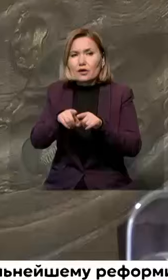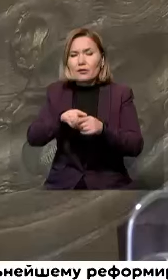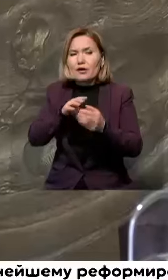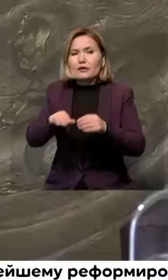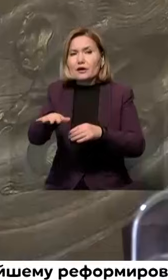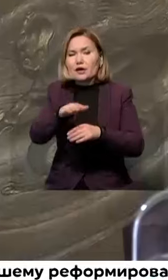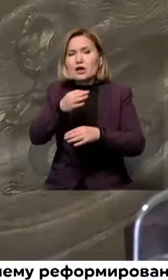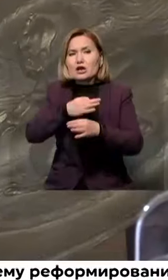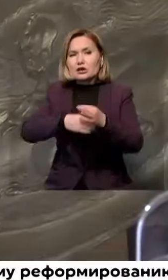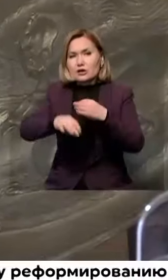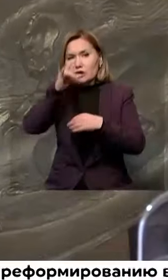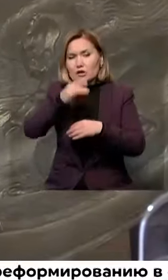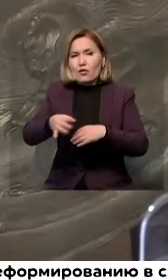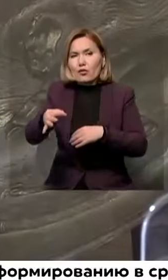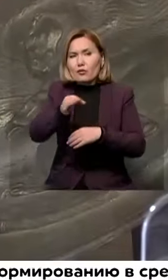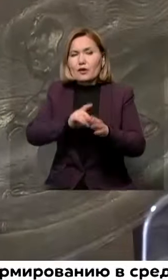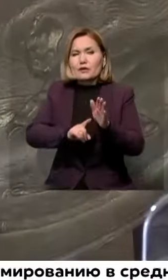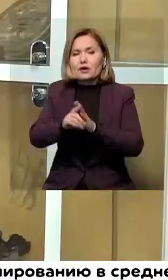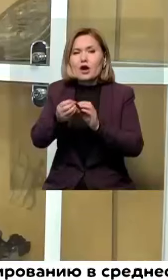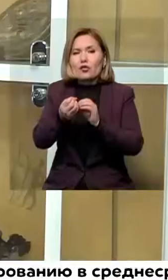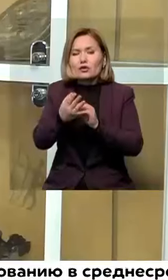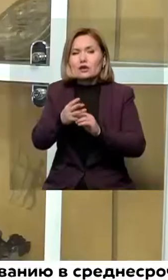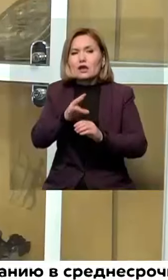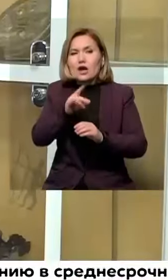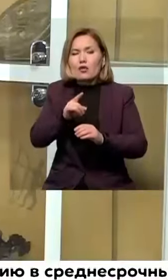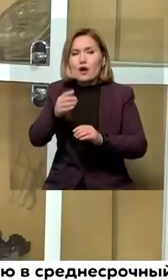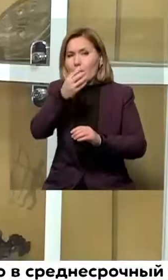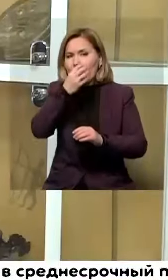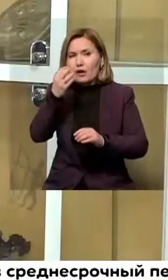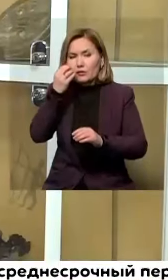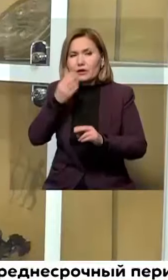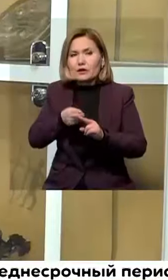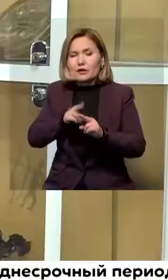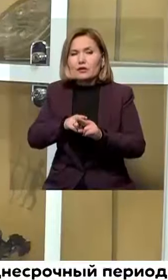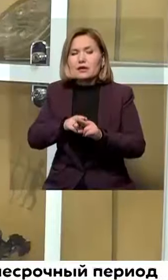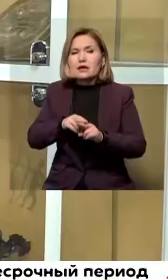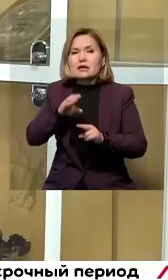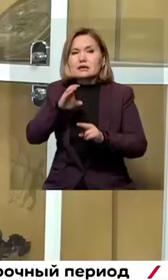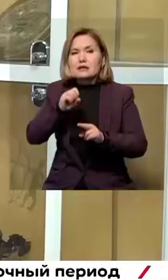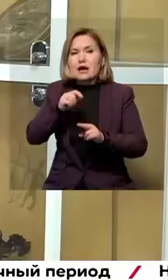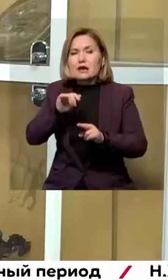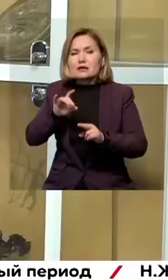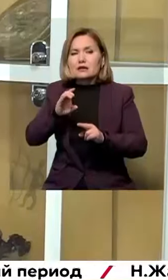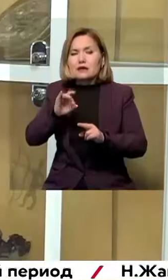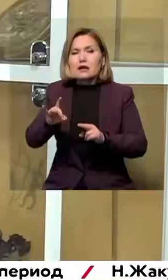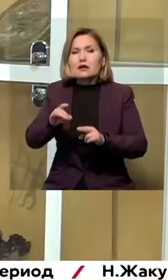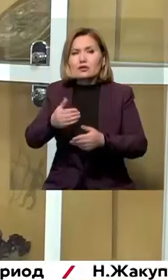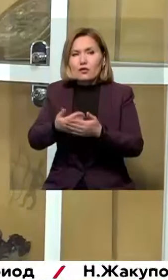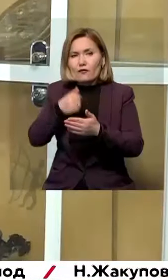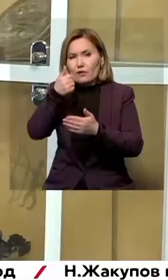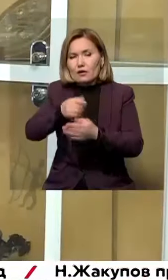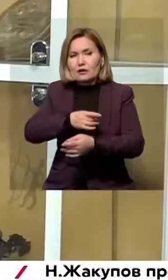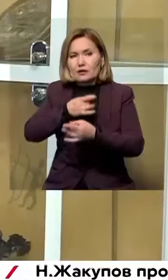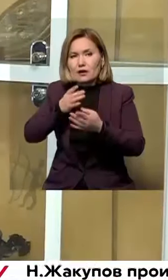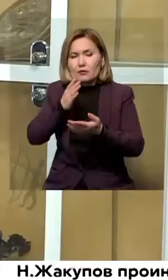сүрген шығыстан келген. 14-ші наурызда маңғолдарда Сағансар деген жаңа жылдық мереке бар екен. Сол